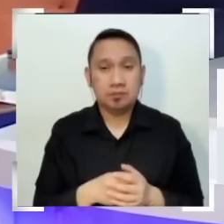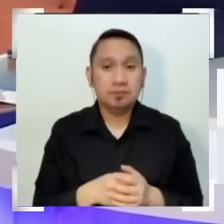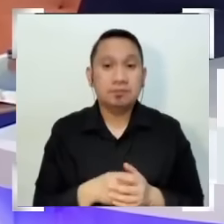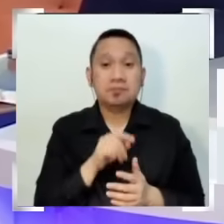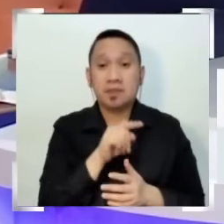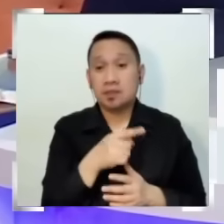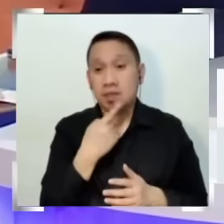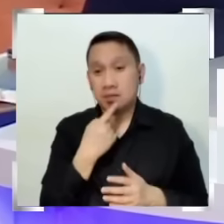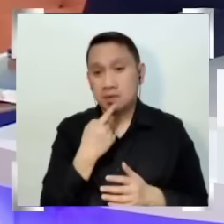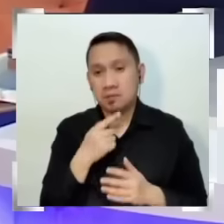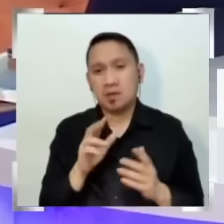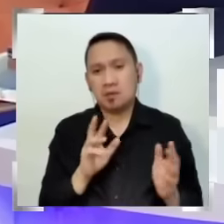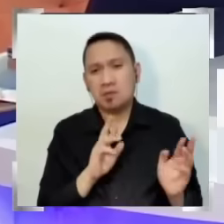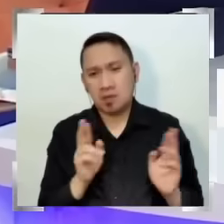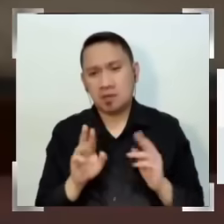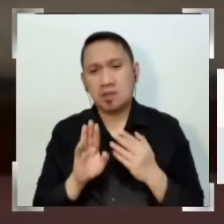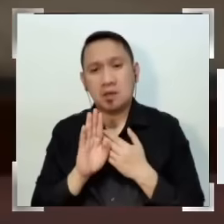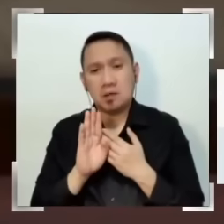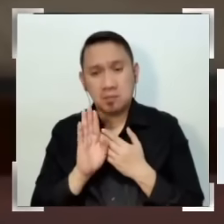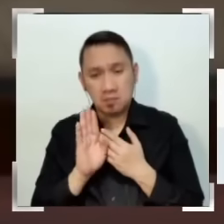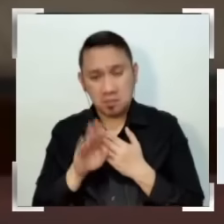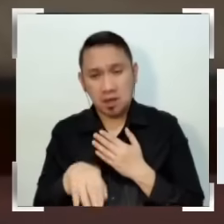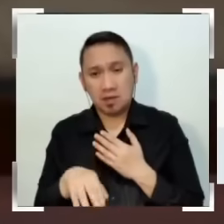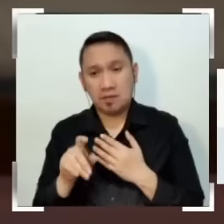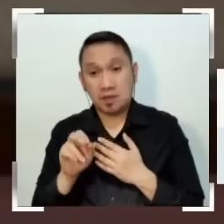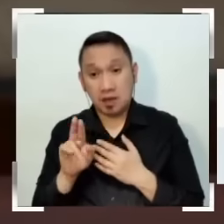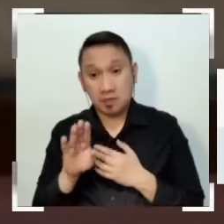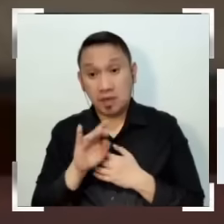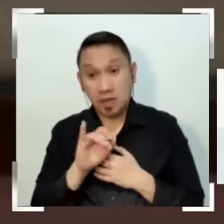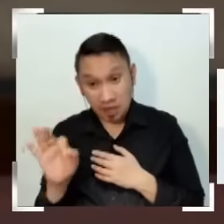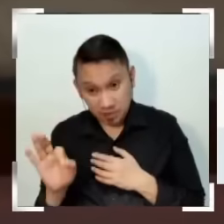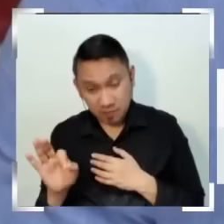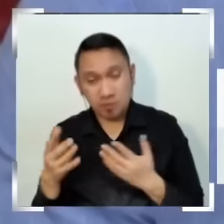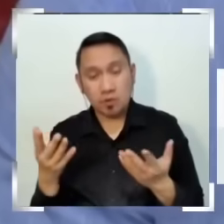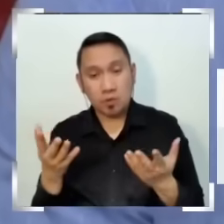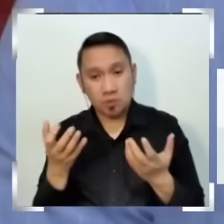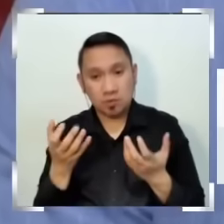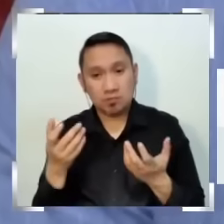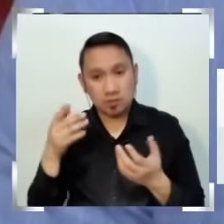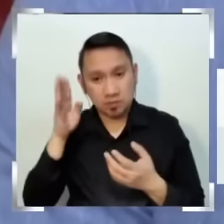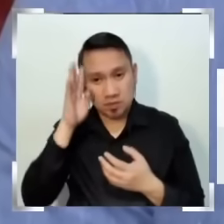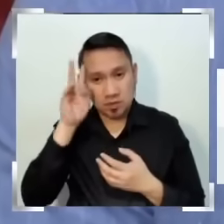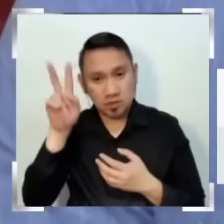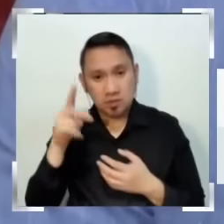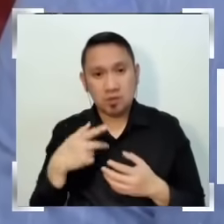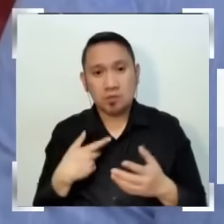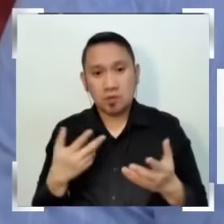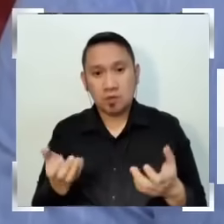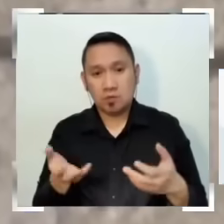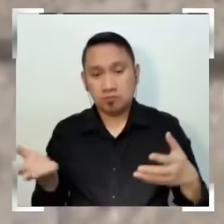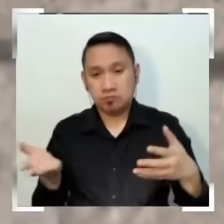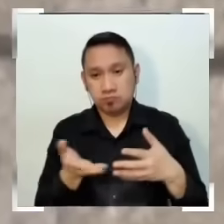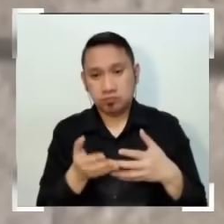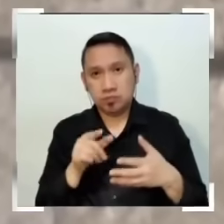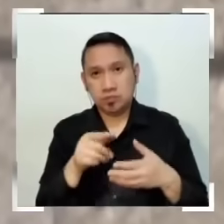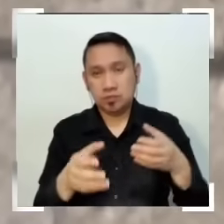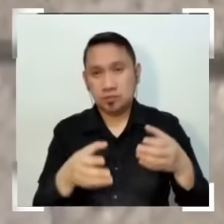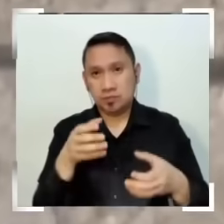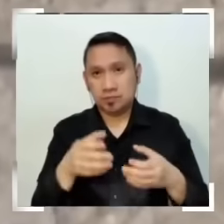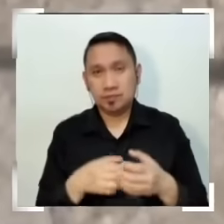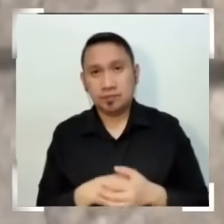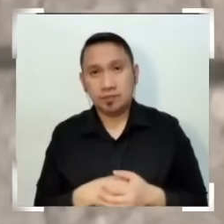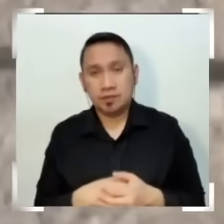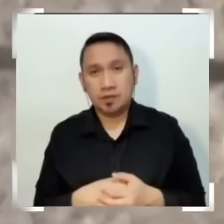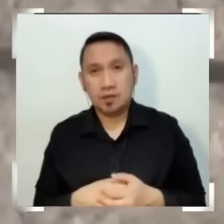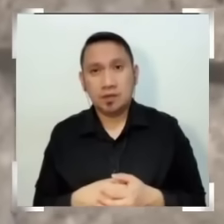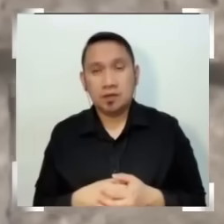sa LTFRB kung gusto pa ng Pangulo. Pero si Bautista, nagbabalakasuhan si Tumbado at si Valbuena ng grupong manibela. Sa isang pahayag,